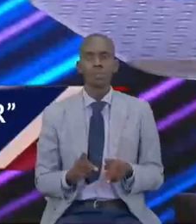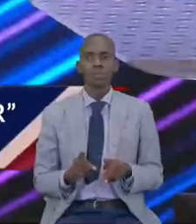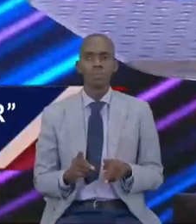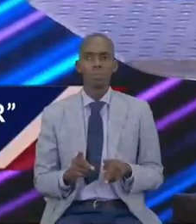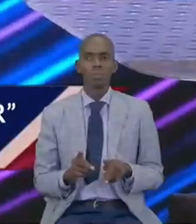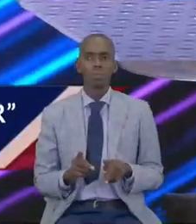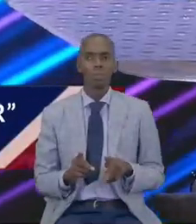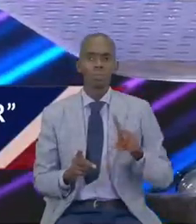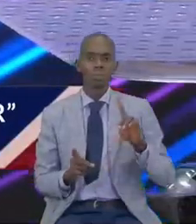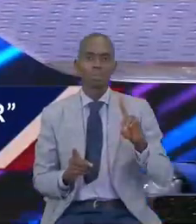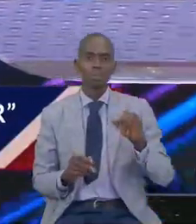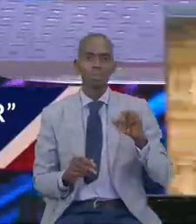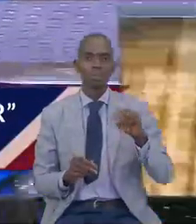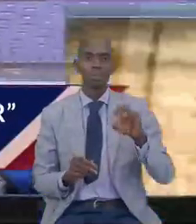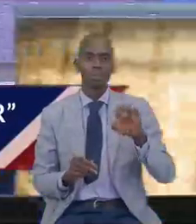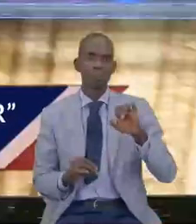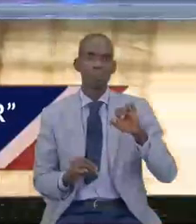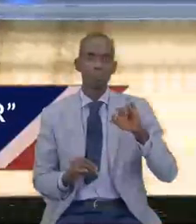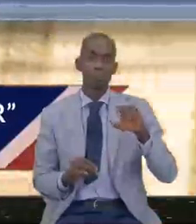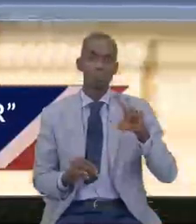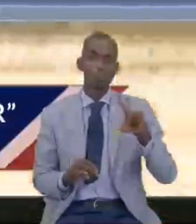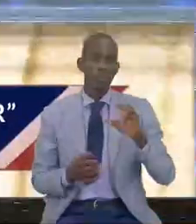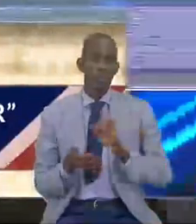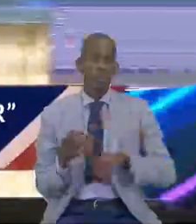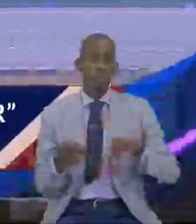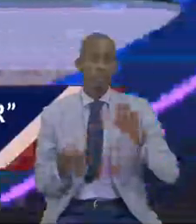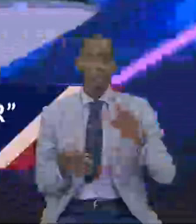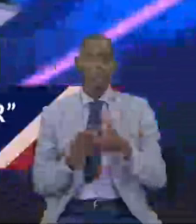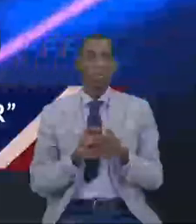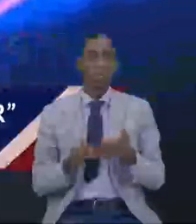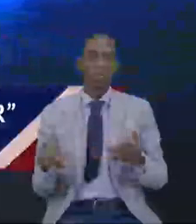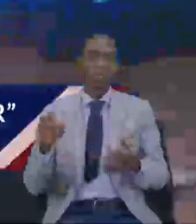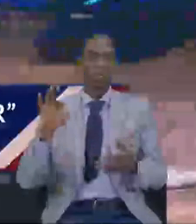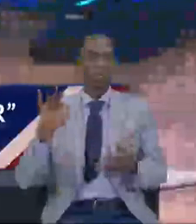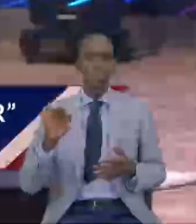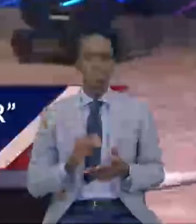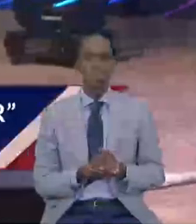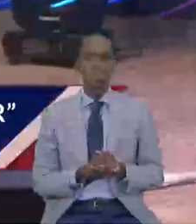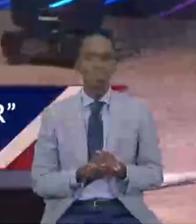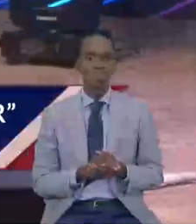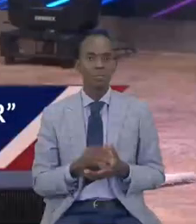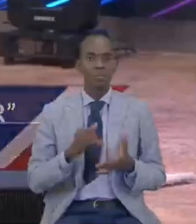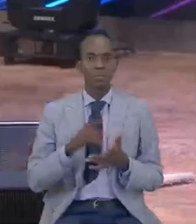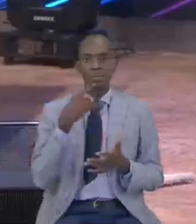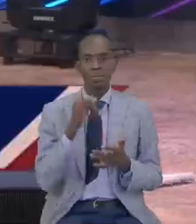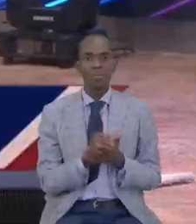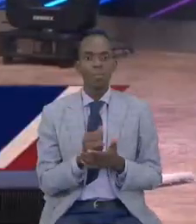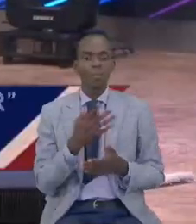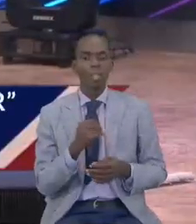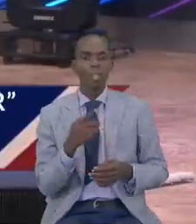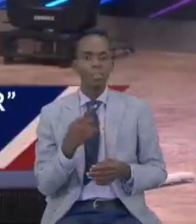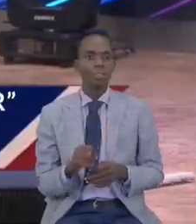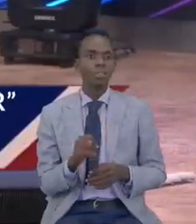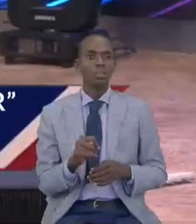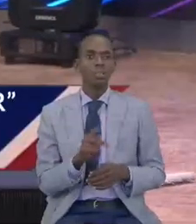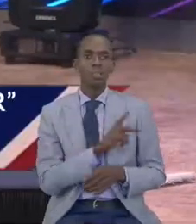Daniel au chapitre 1, verset 19. Verset 19 dit, le roi s'entretint avec eux et